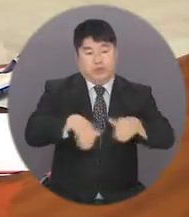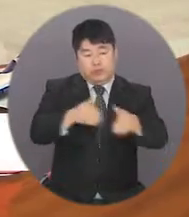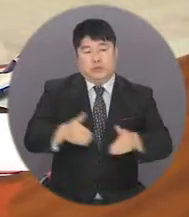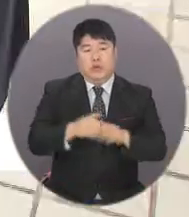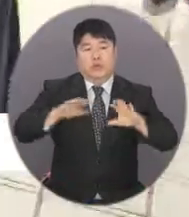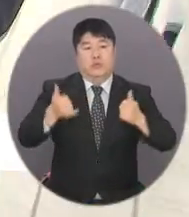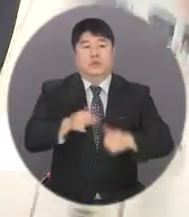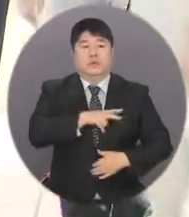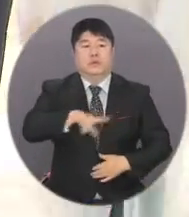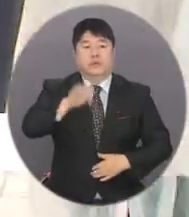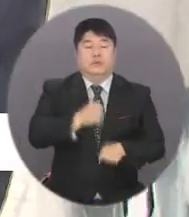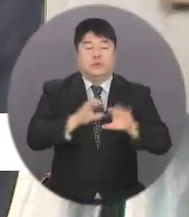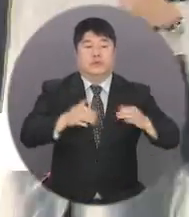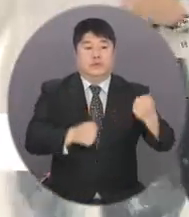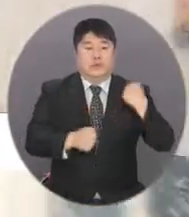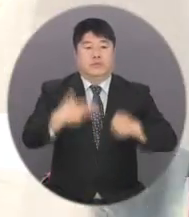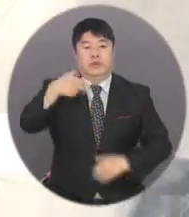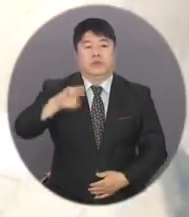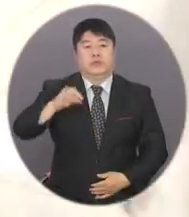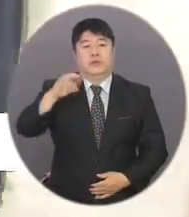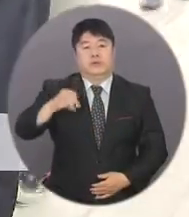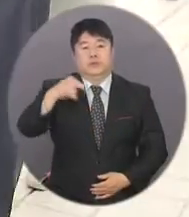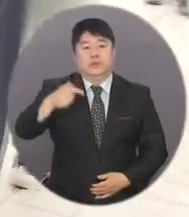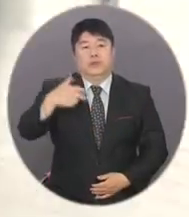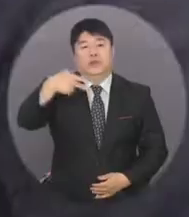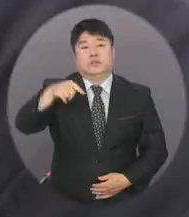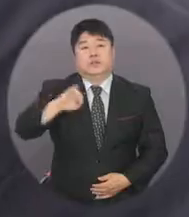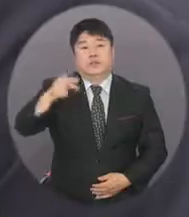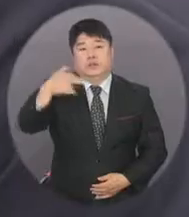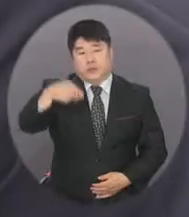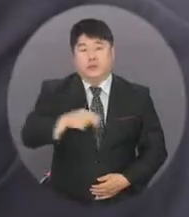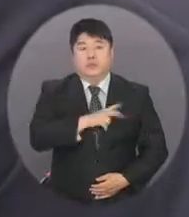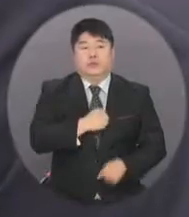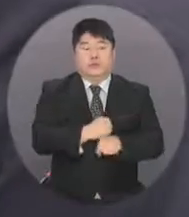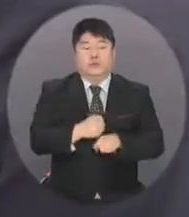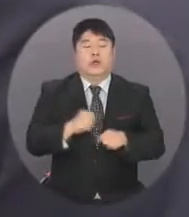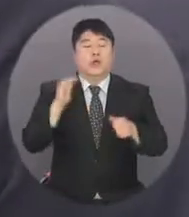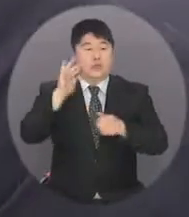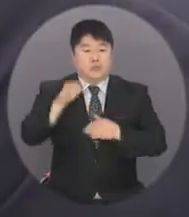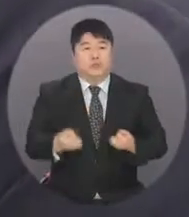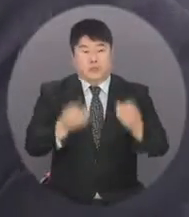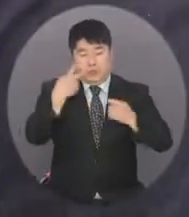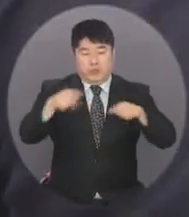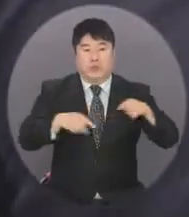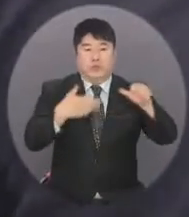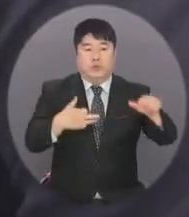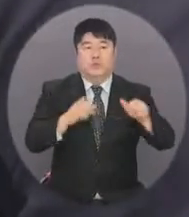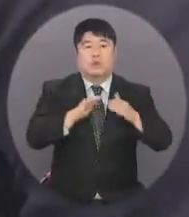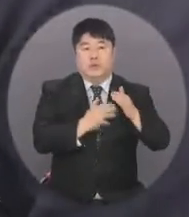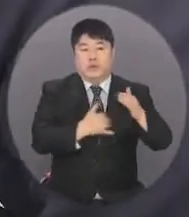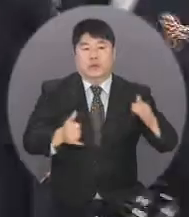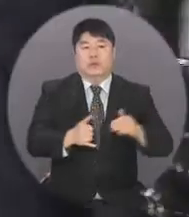처음으로 초청받은 국민의힘 정운촌 의원과 성일정 의원입니다. 추모제를 주관한 5.18 유족회는 두 의원을